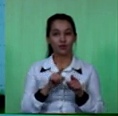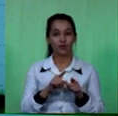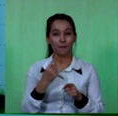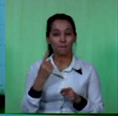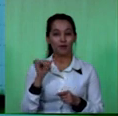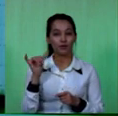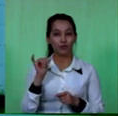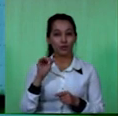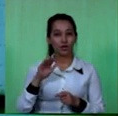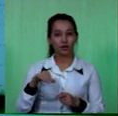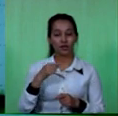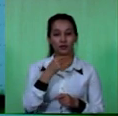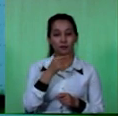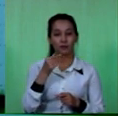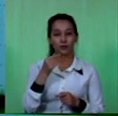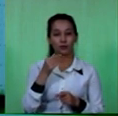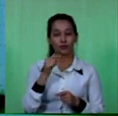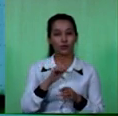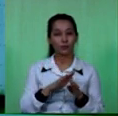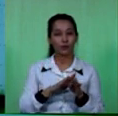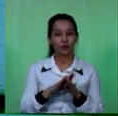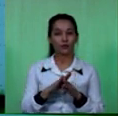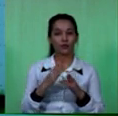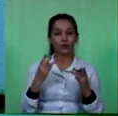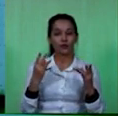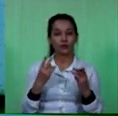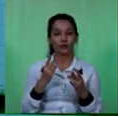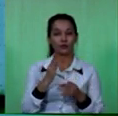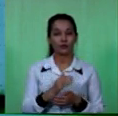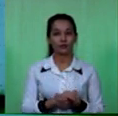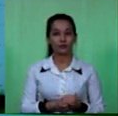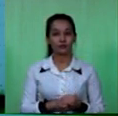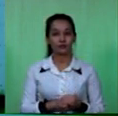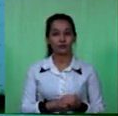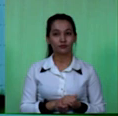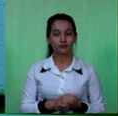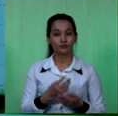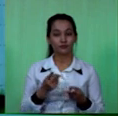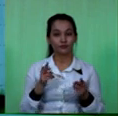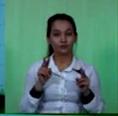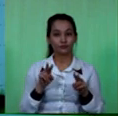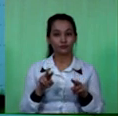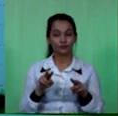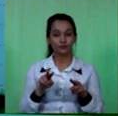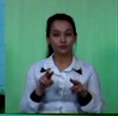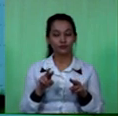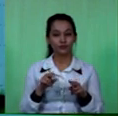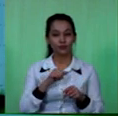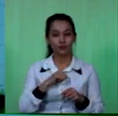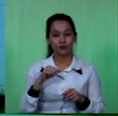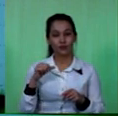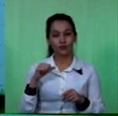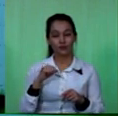shunday. Avval ko'paytirib, keyin ayiramiz. Qolgan misollarni ham